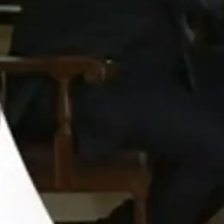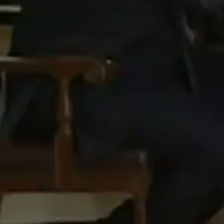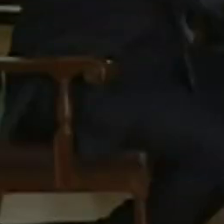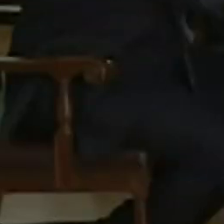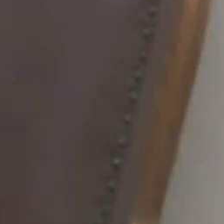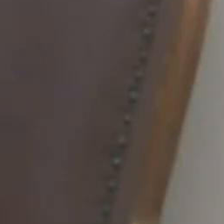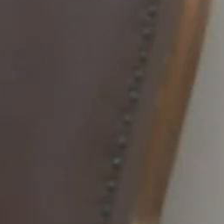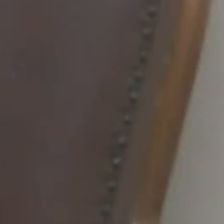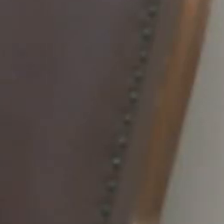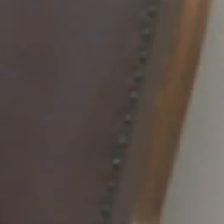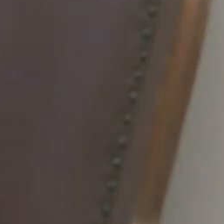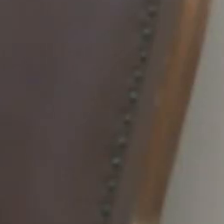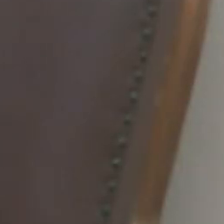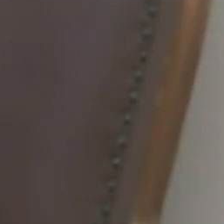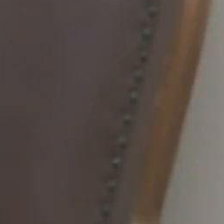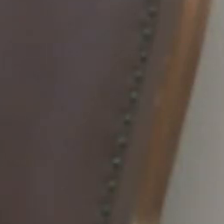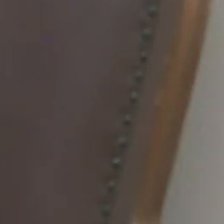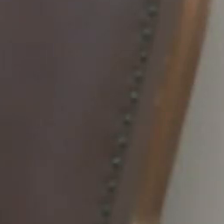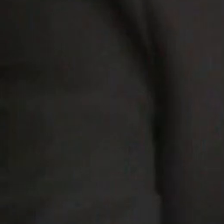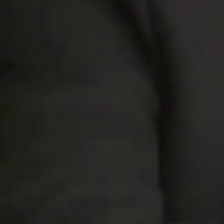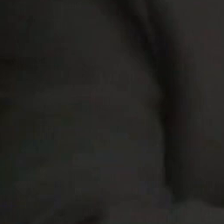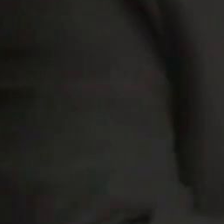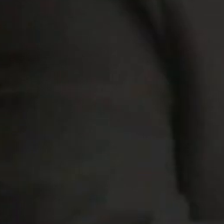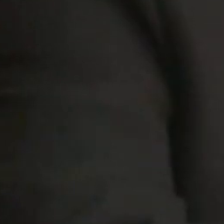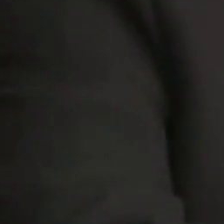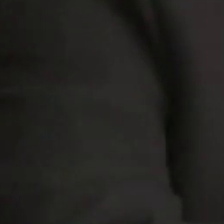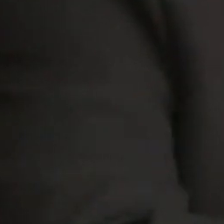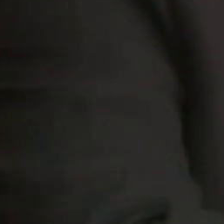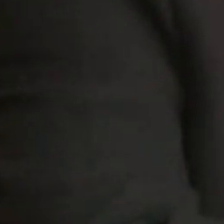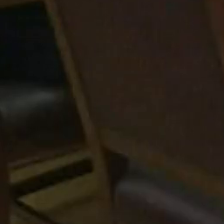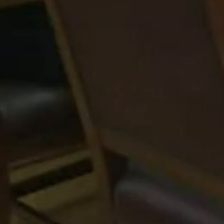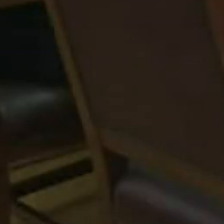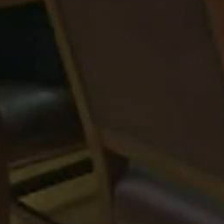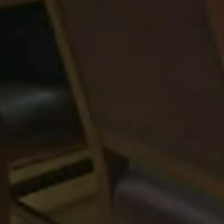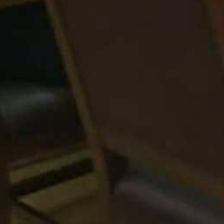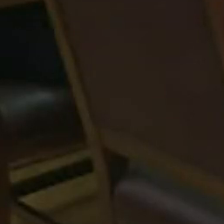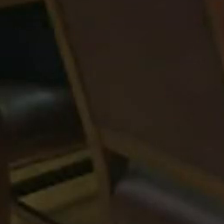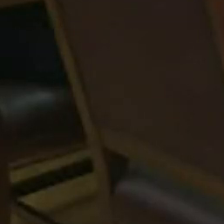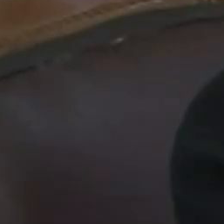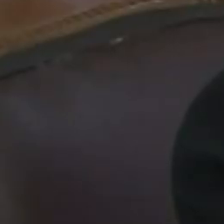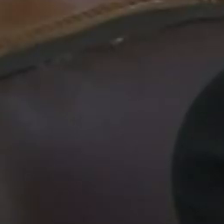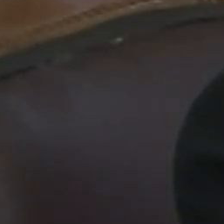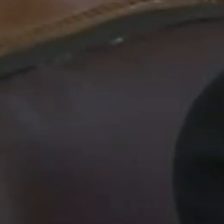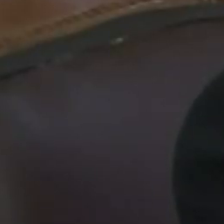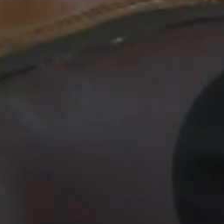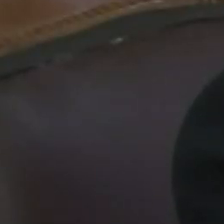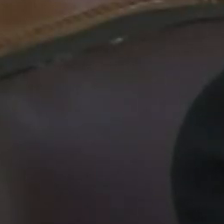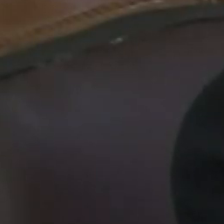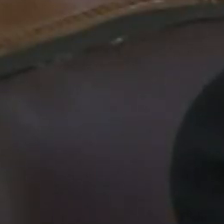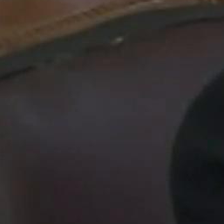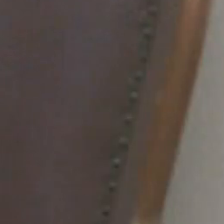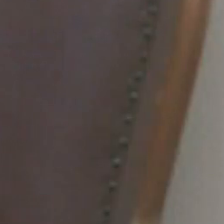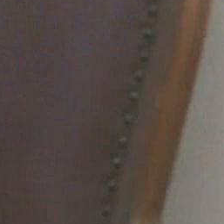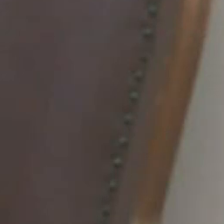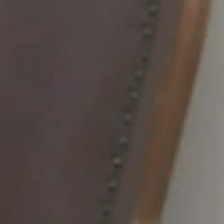Новые возможности сотрудничества. Аким города Алматы Бахытжан Сагынтаев встретился с делегацией из Литвы. Какие вопросы обсудили